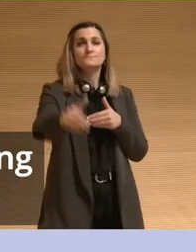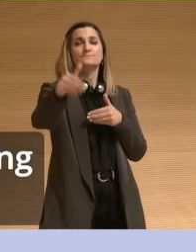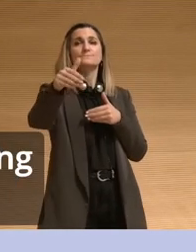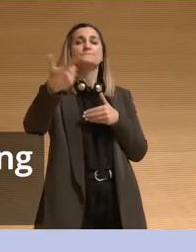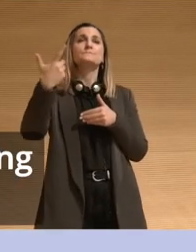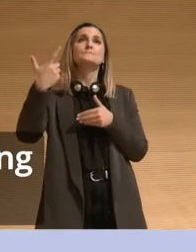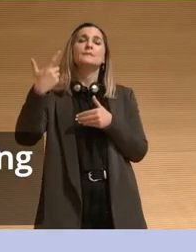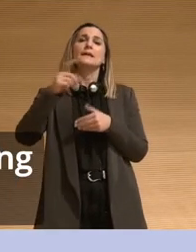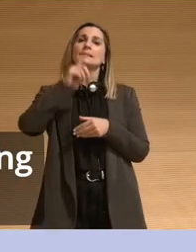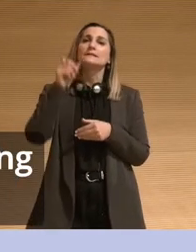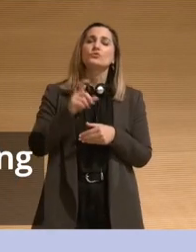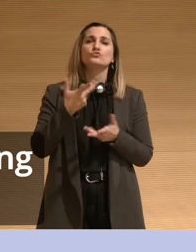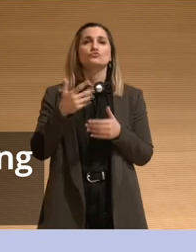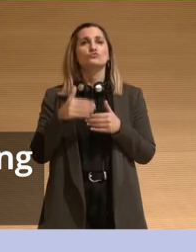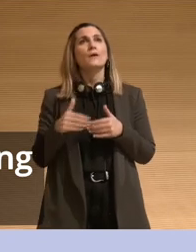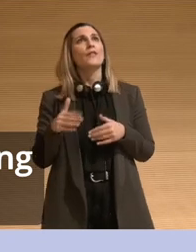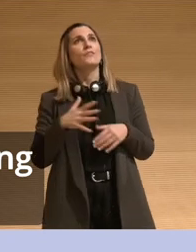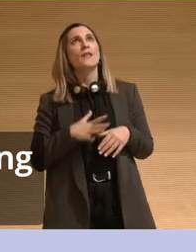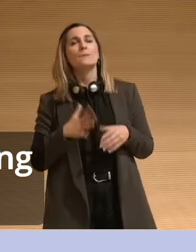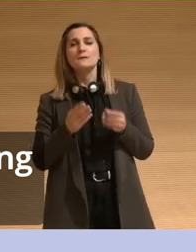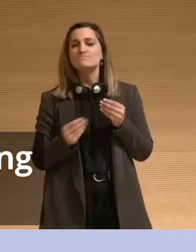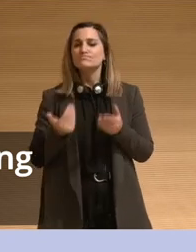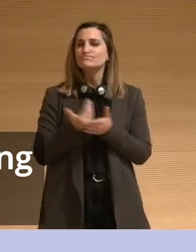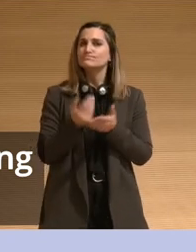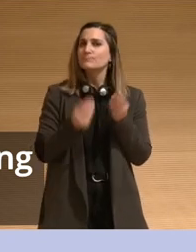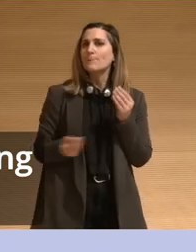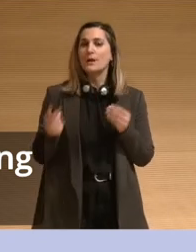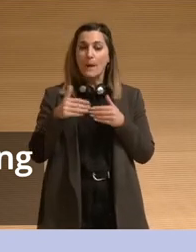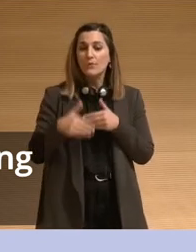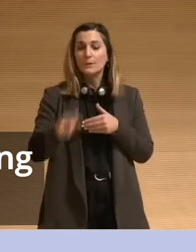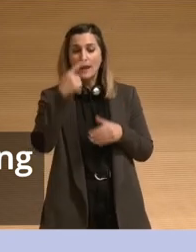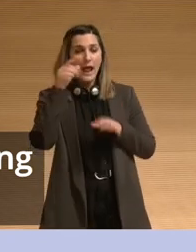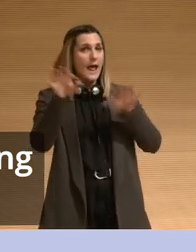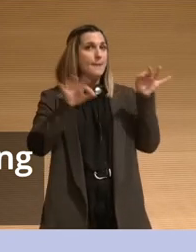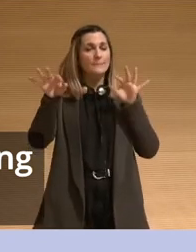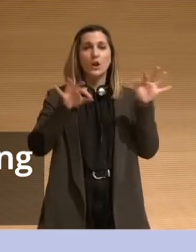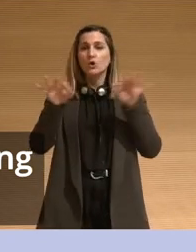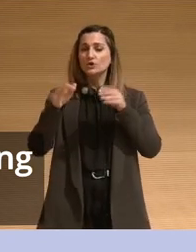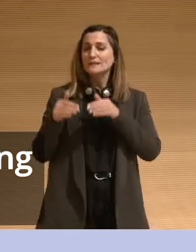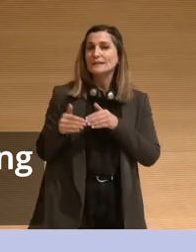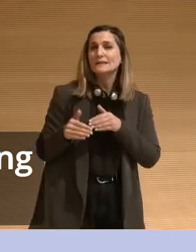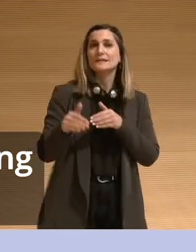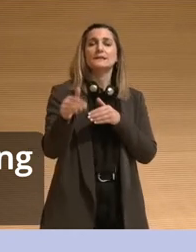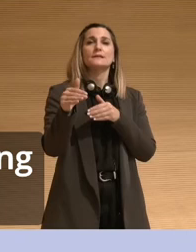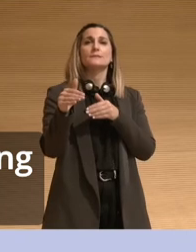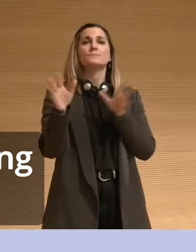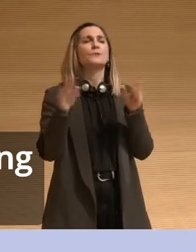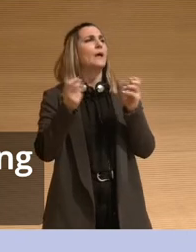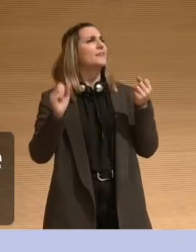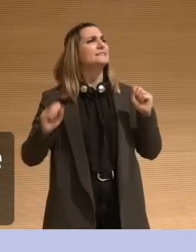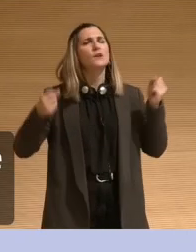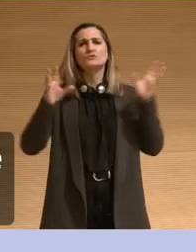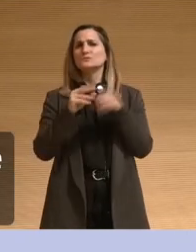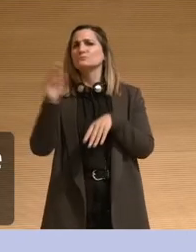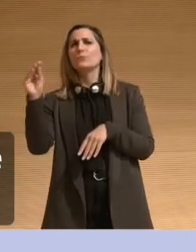επιλεκτικοί στο τι θέλαμε να δούμε και σε αυτά που επιλέγουμε, είτε σε μουσεία είτε σε άλλες δραστηριότητες